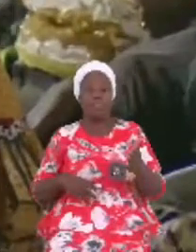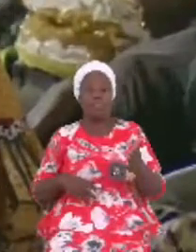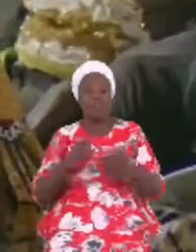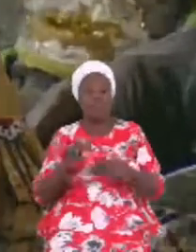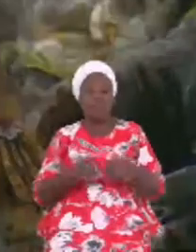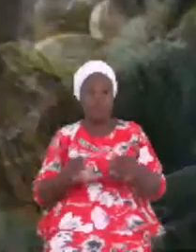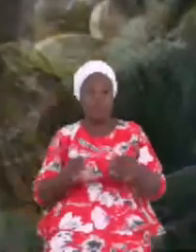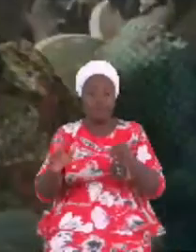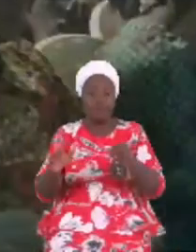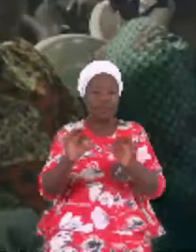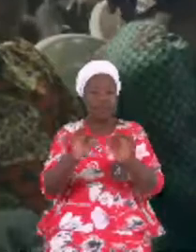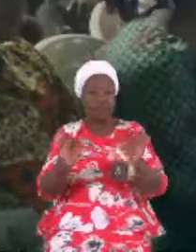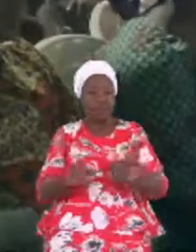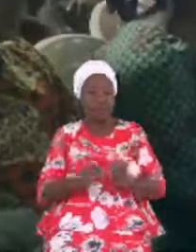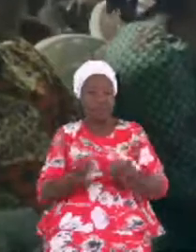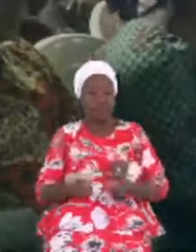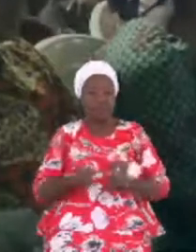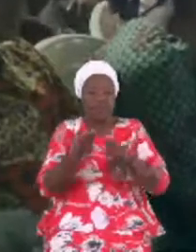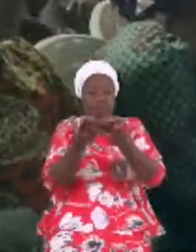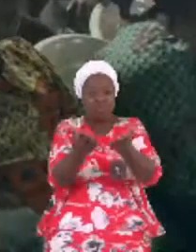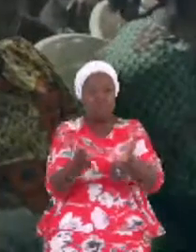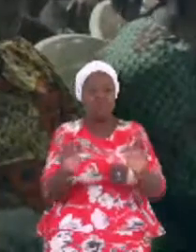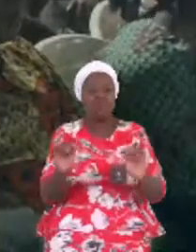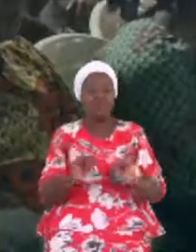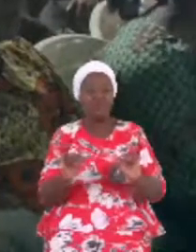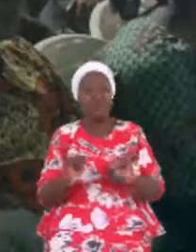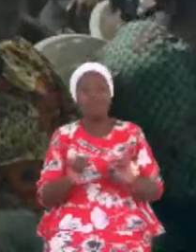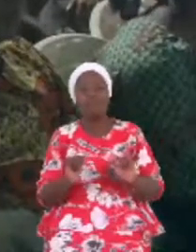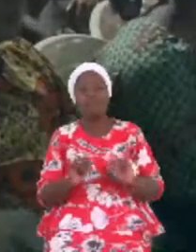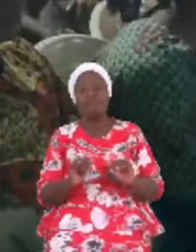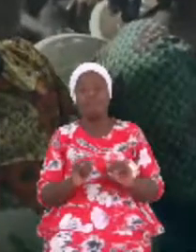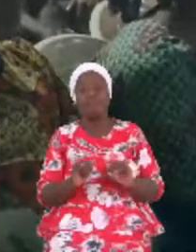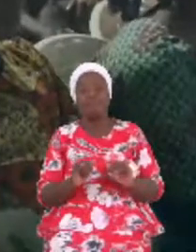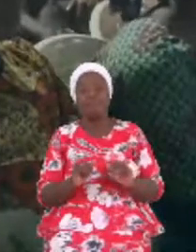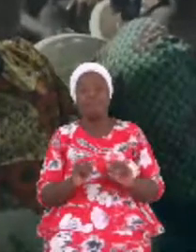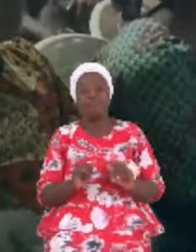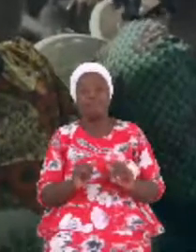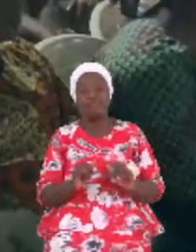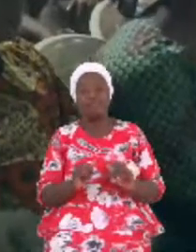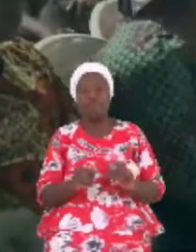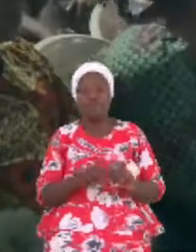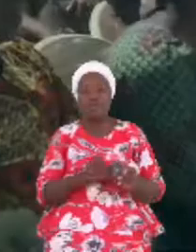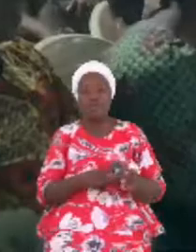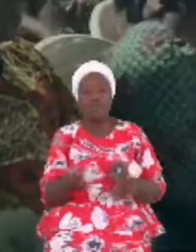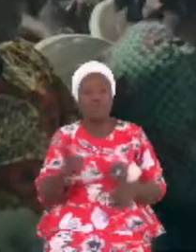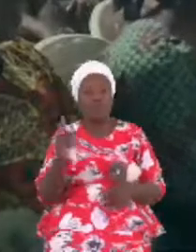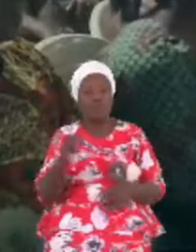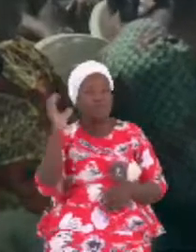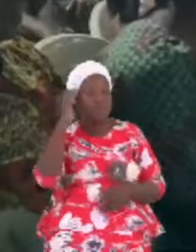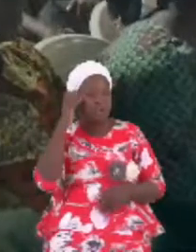Remplissez les formulaires. Soumettez-les. Aidez ceux qui ne savent pas écrire.